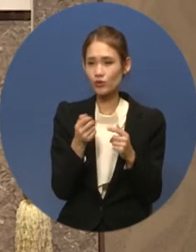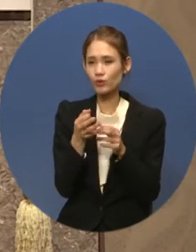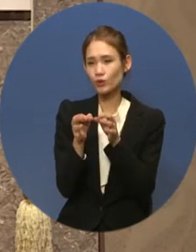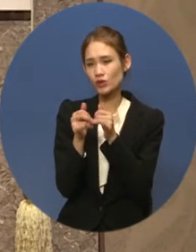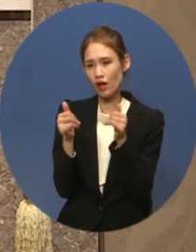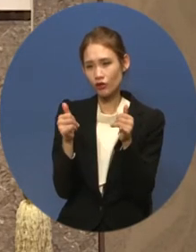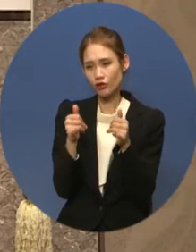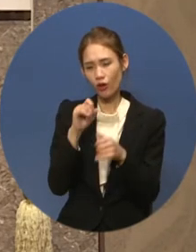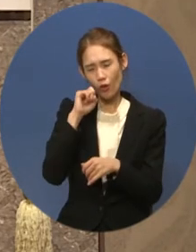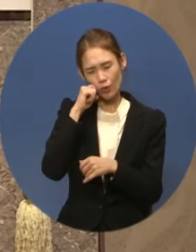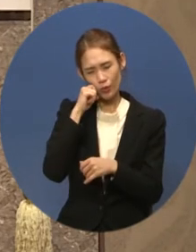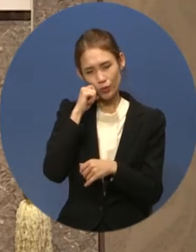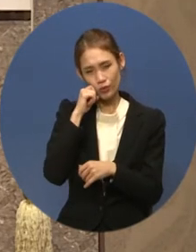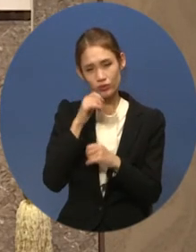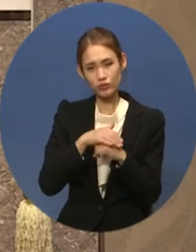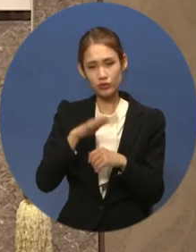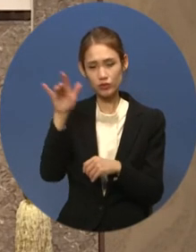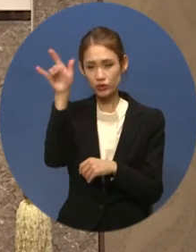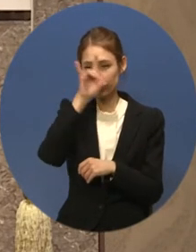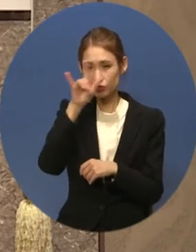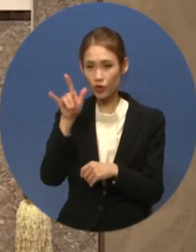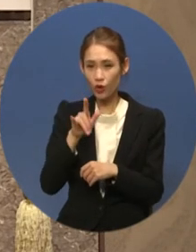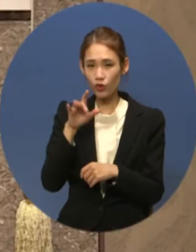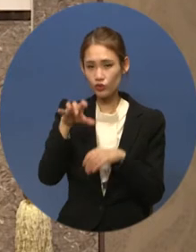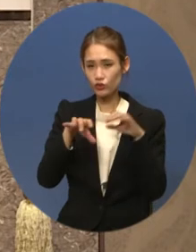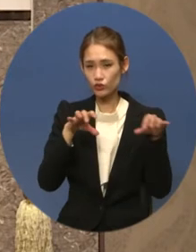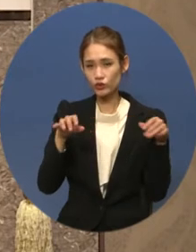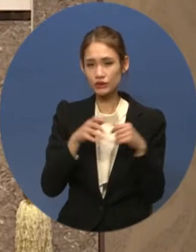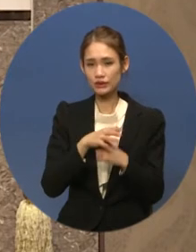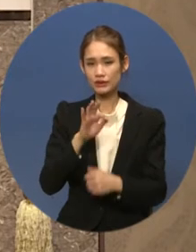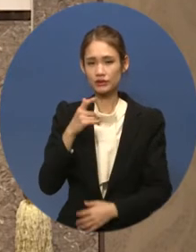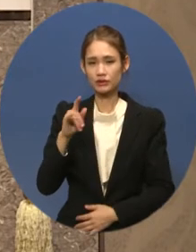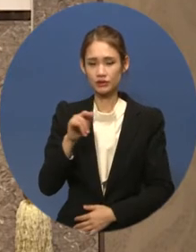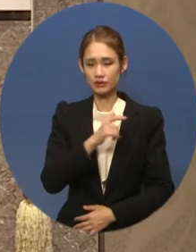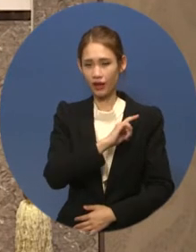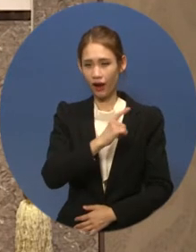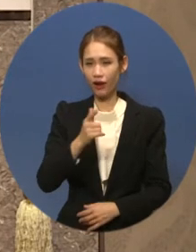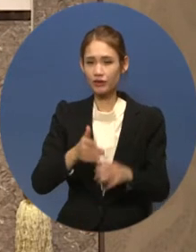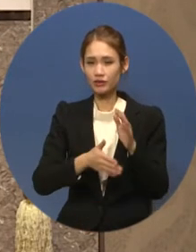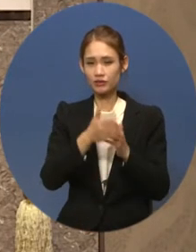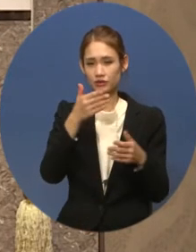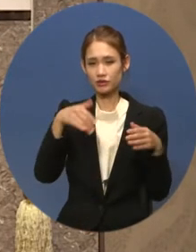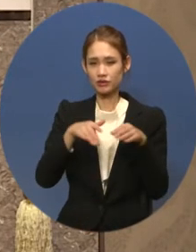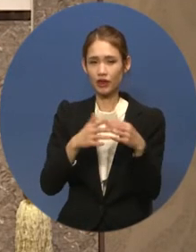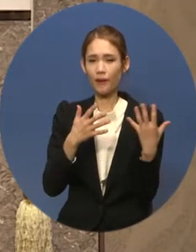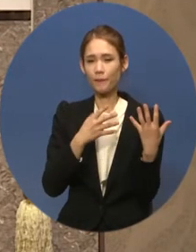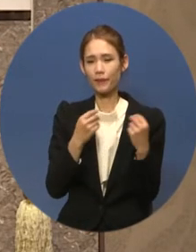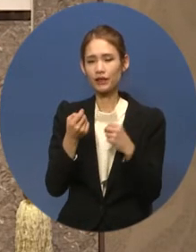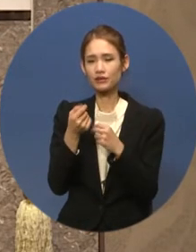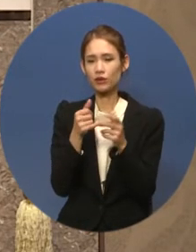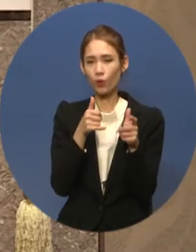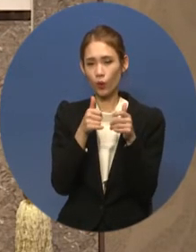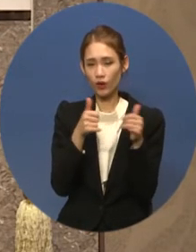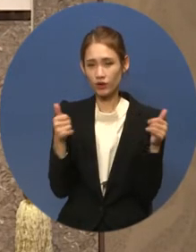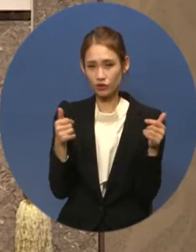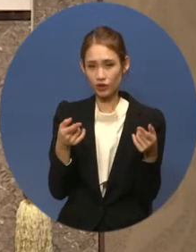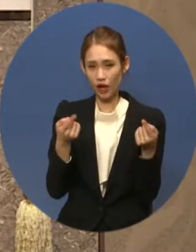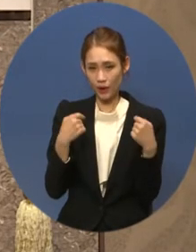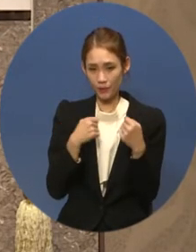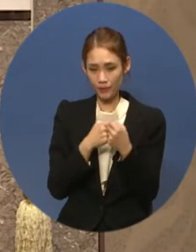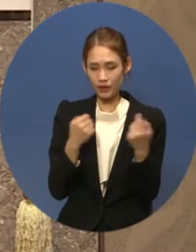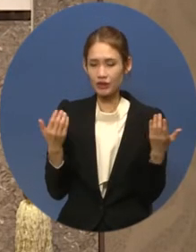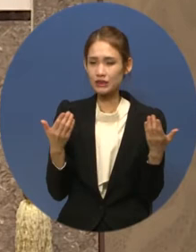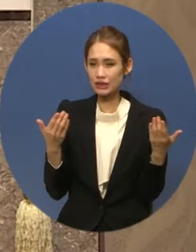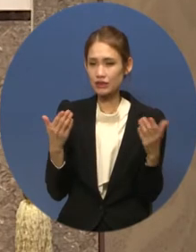어려운데요 거의 전국에 있는 보험 공단 인프라에 도 다양한 시설에도 많은 소상공인들이 입점 에서 일을 하고